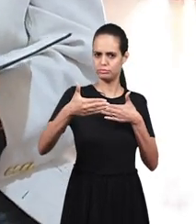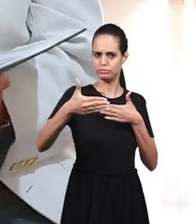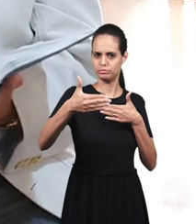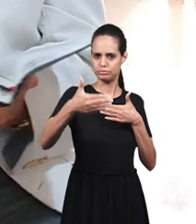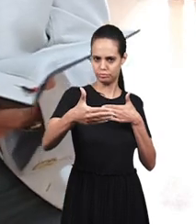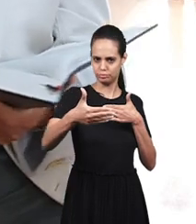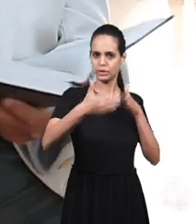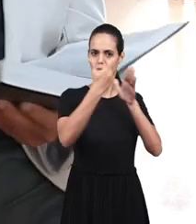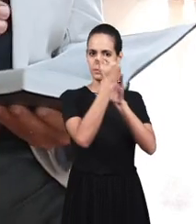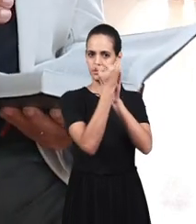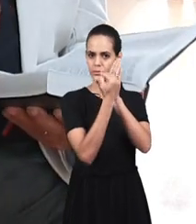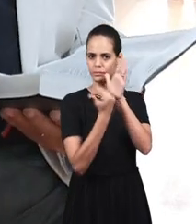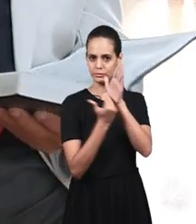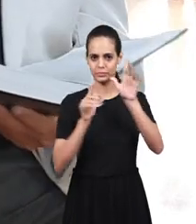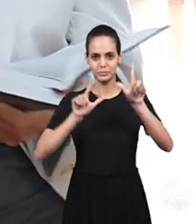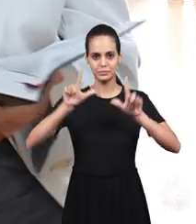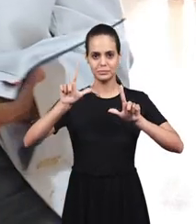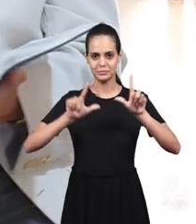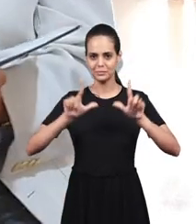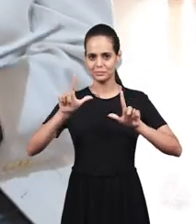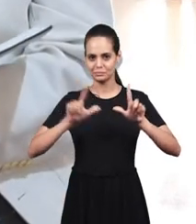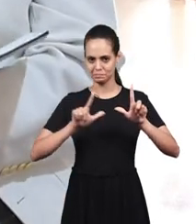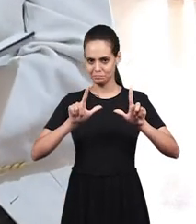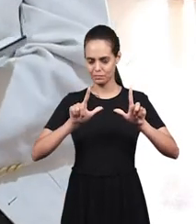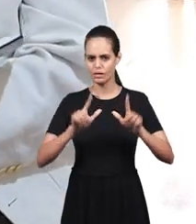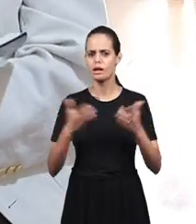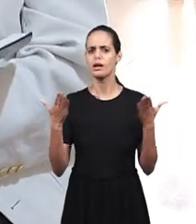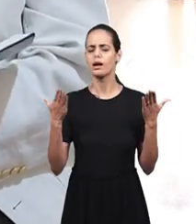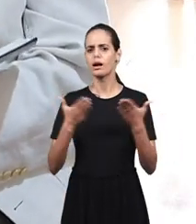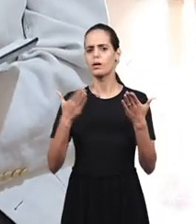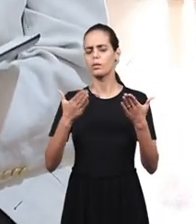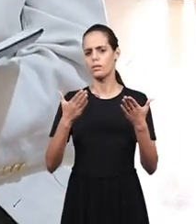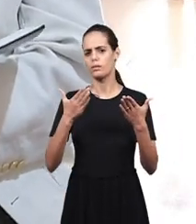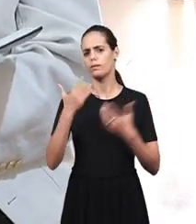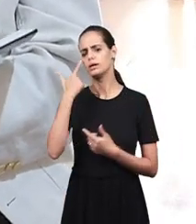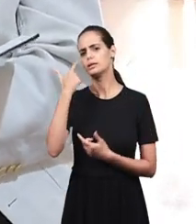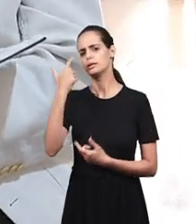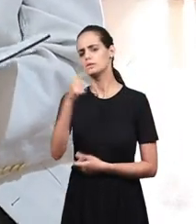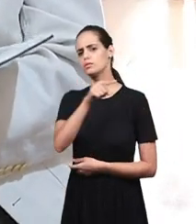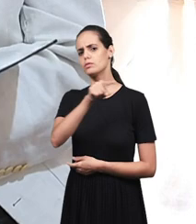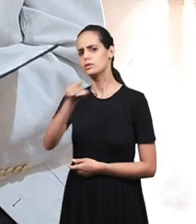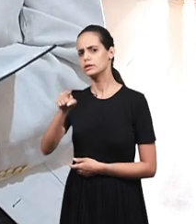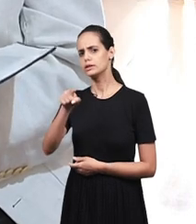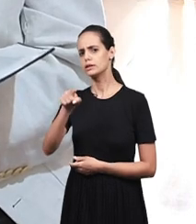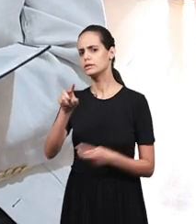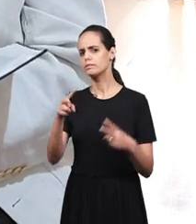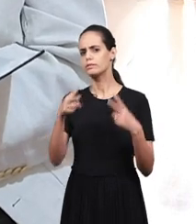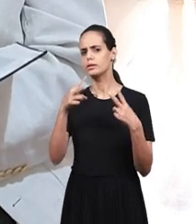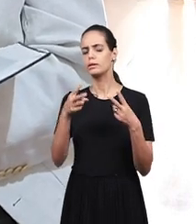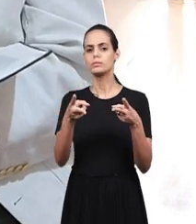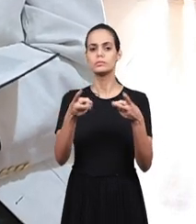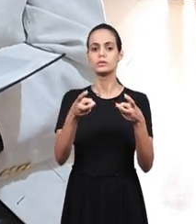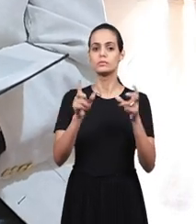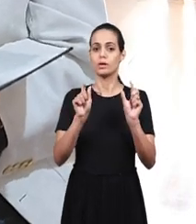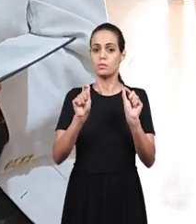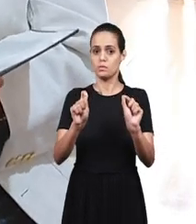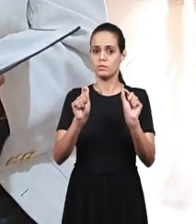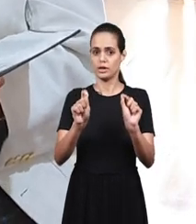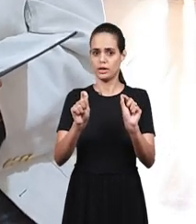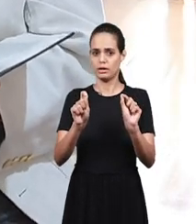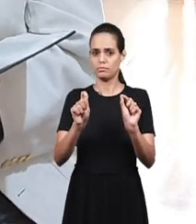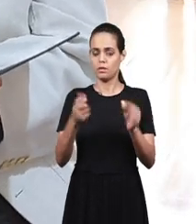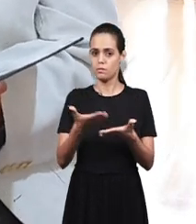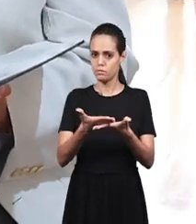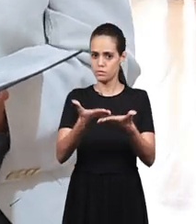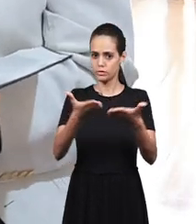dont nous allons parler dans les prochains jours dans cette programmation. Et j'attire votre